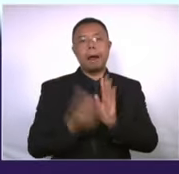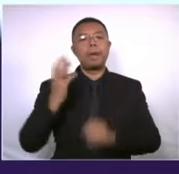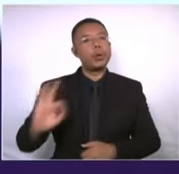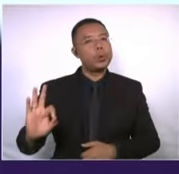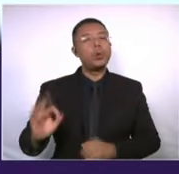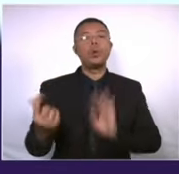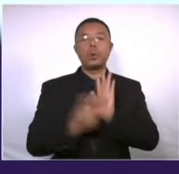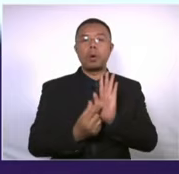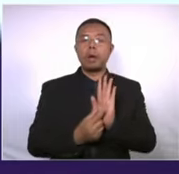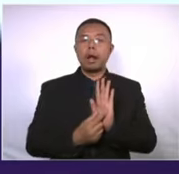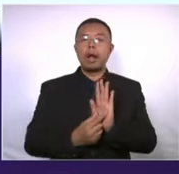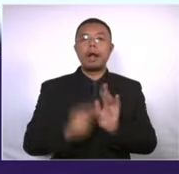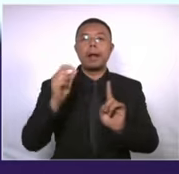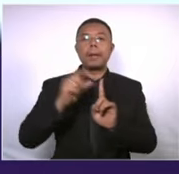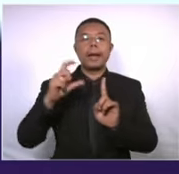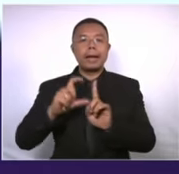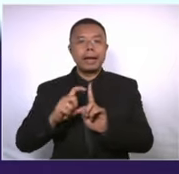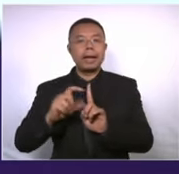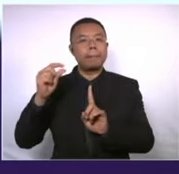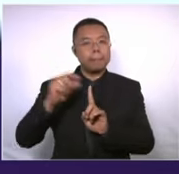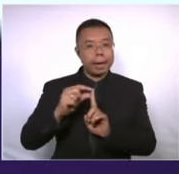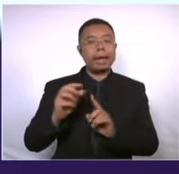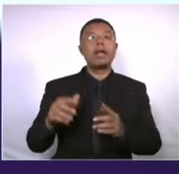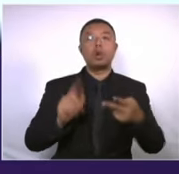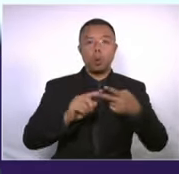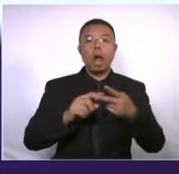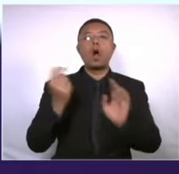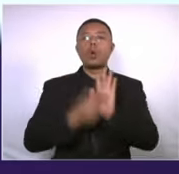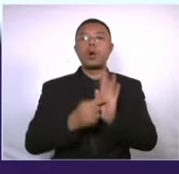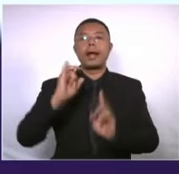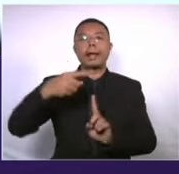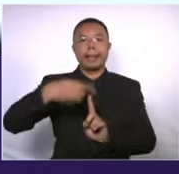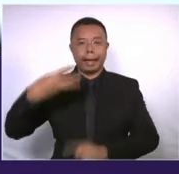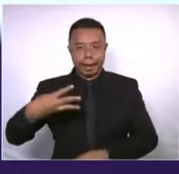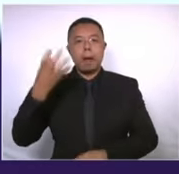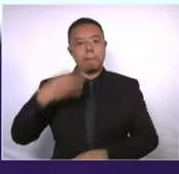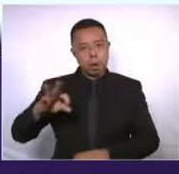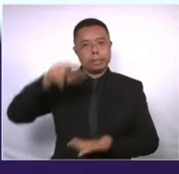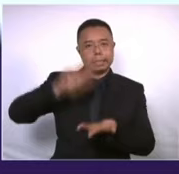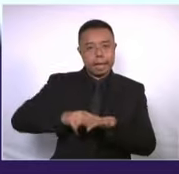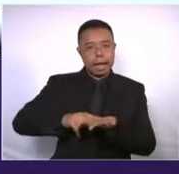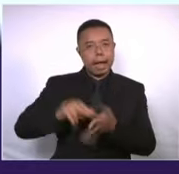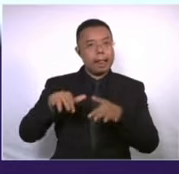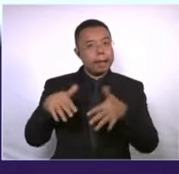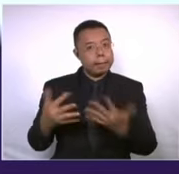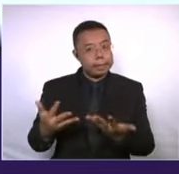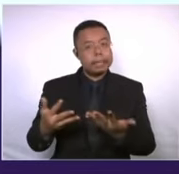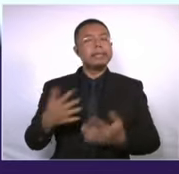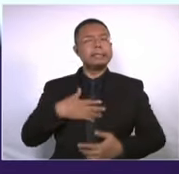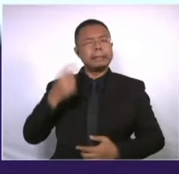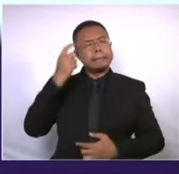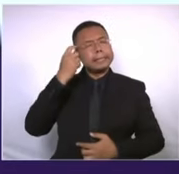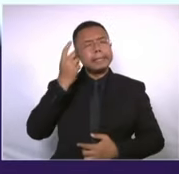yaitu undang-undang PDP dan undang-undang ite yang baru saja diresmikan tapi lebih dari itu menurut